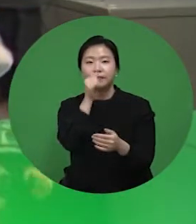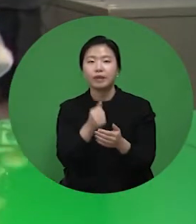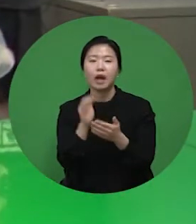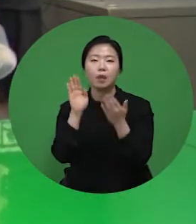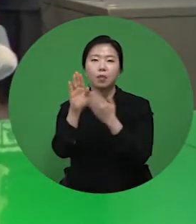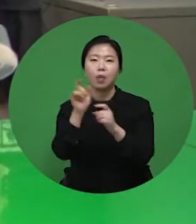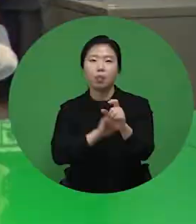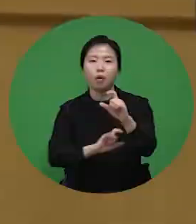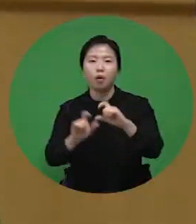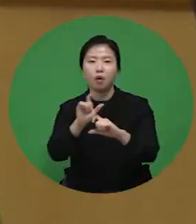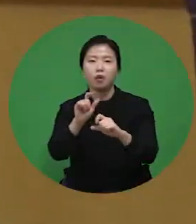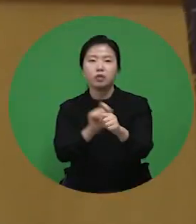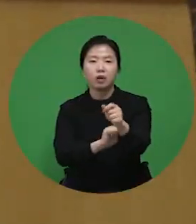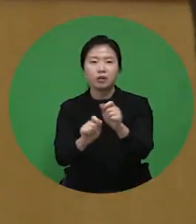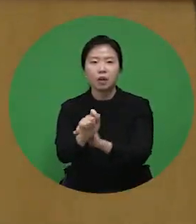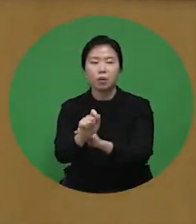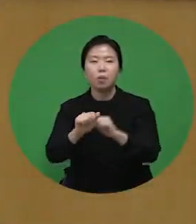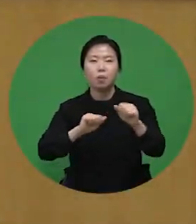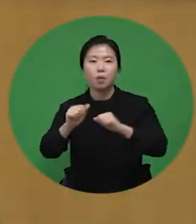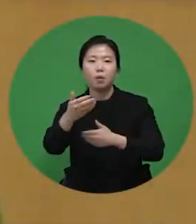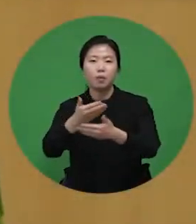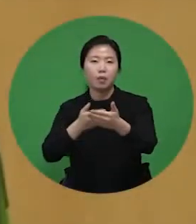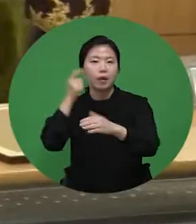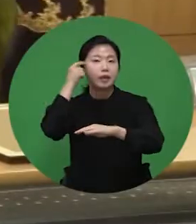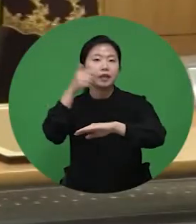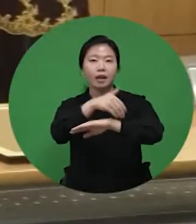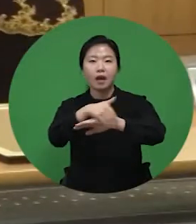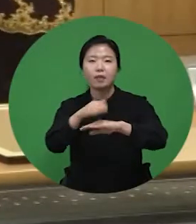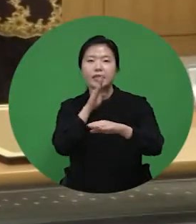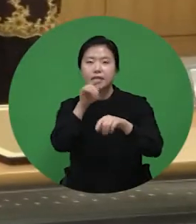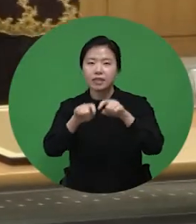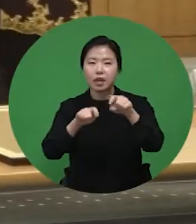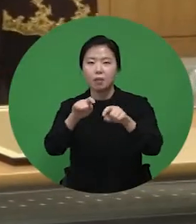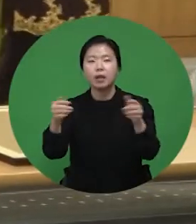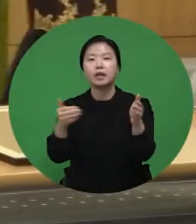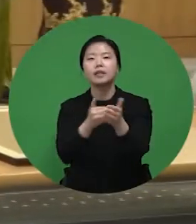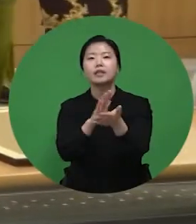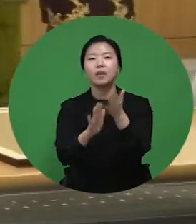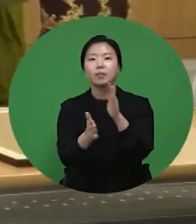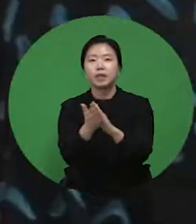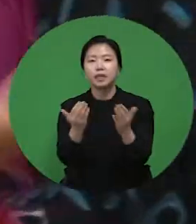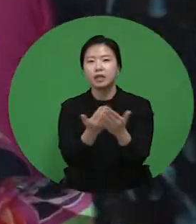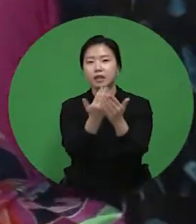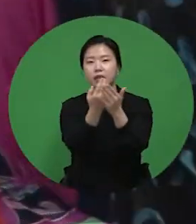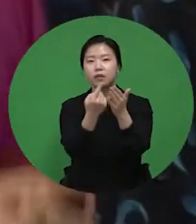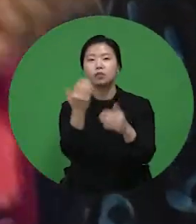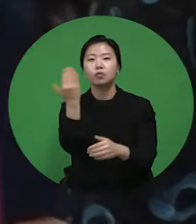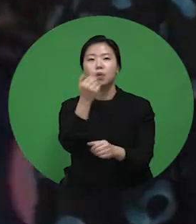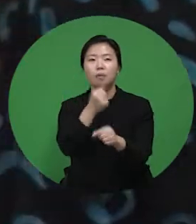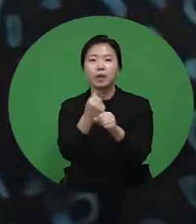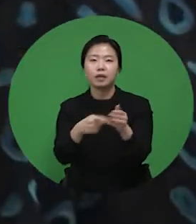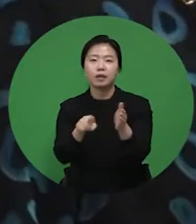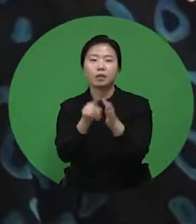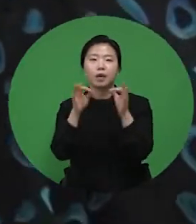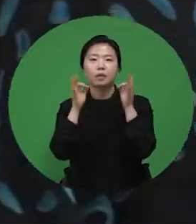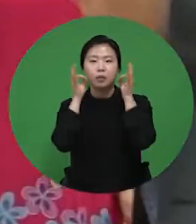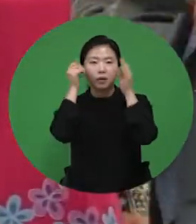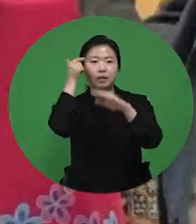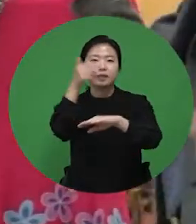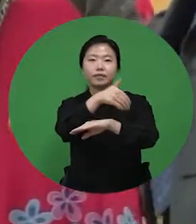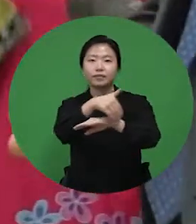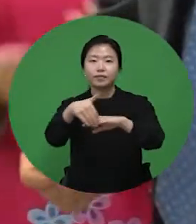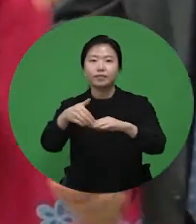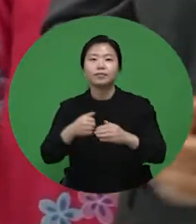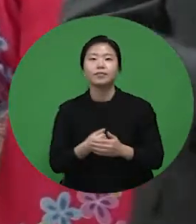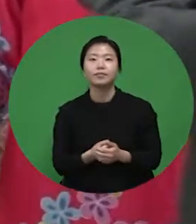힘썼는데요. 앞으로 더 적극적이고 활발한 교류를 계획하고 실천하며 끝없는 성장을 이어가는 구로를